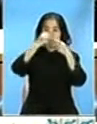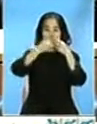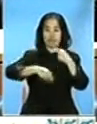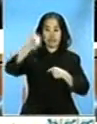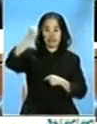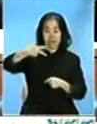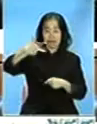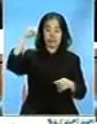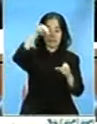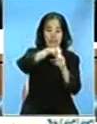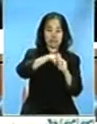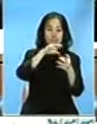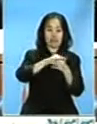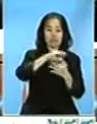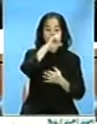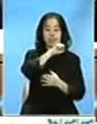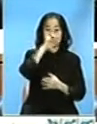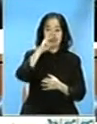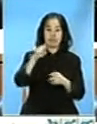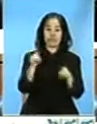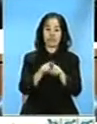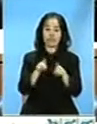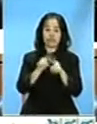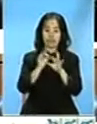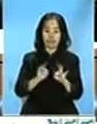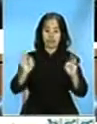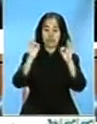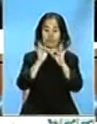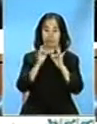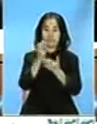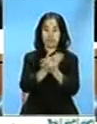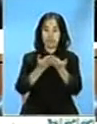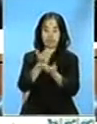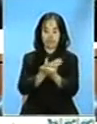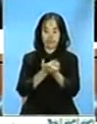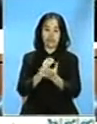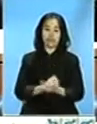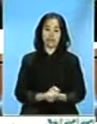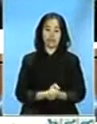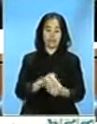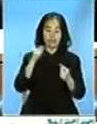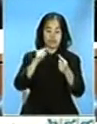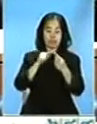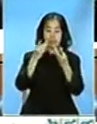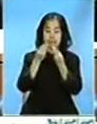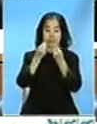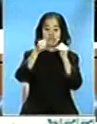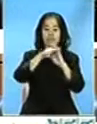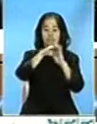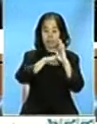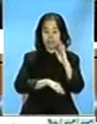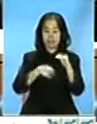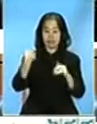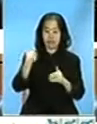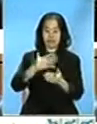ของสว.หรือแม้แต่สส.เองเนี่ยก็เป็นเรื่องสำคัญที่ต้องพิจารณาทีนี้ในส่วนรายละเอียดที่ผมได้เรียนไว้เ